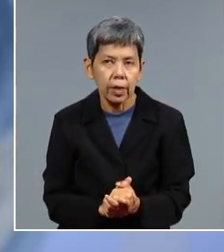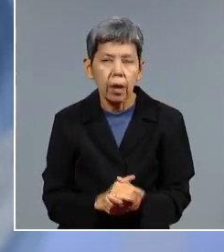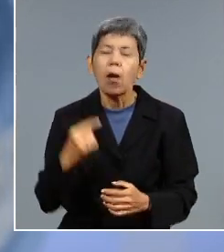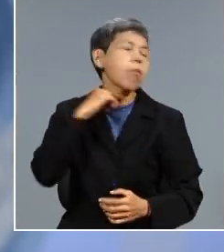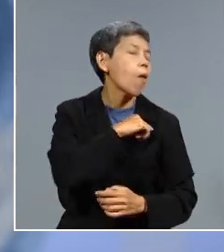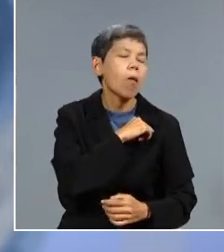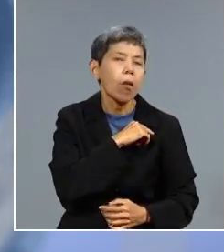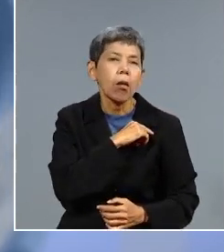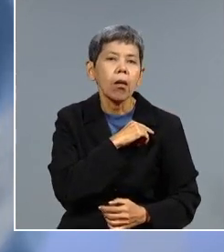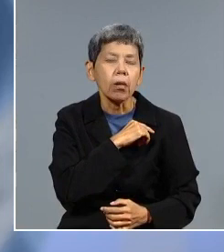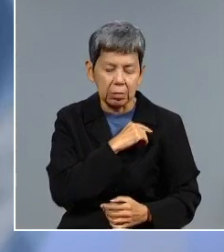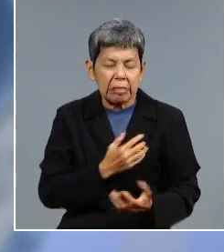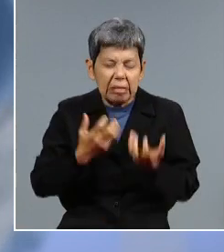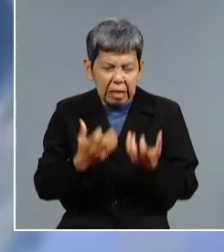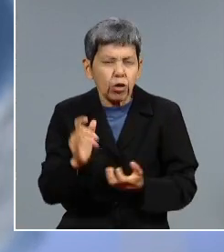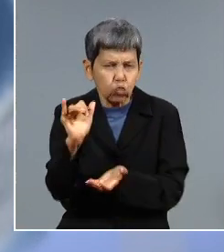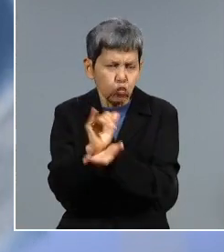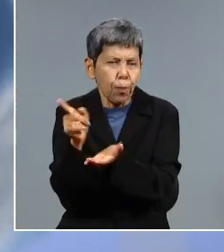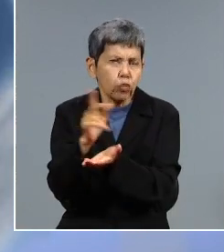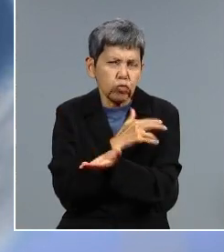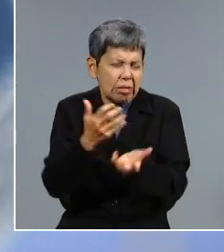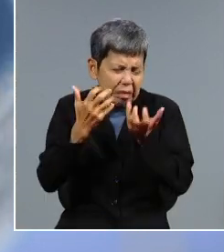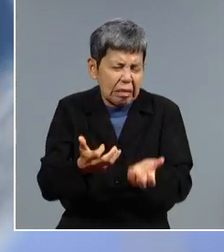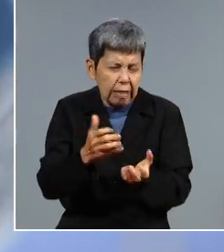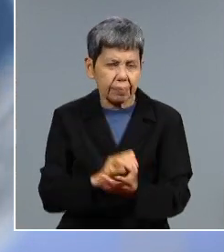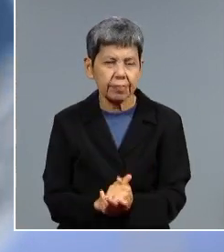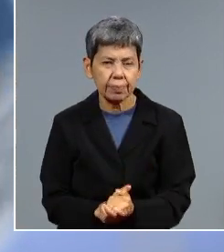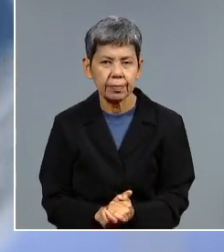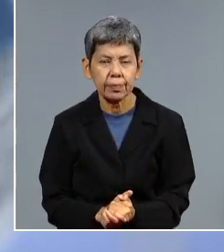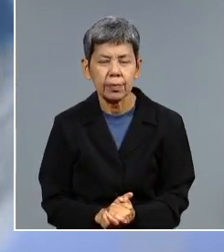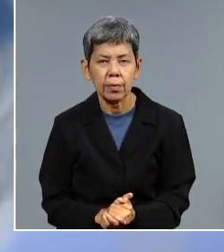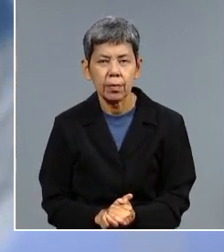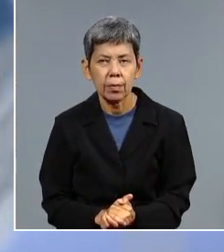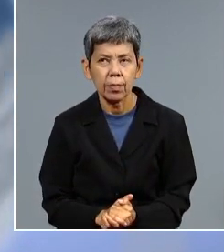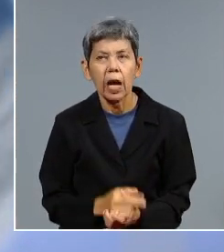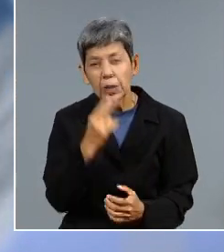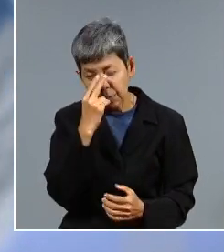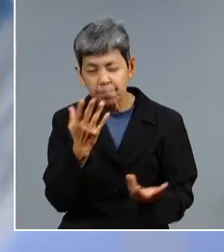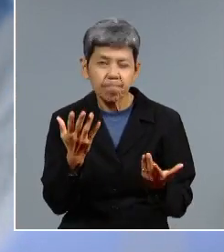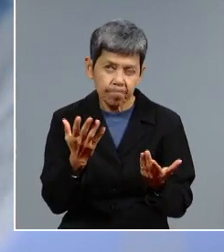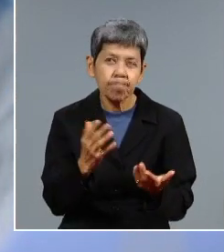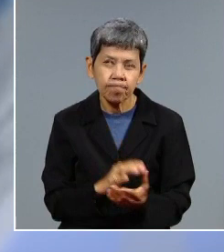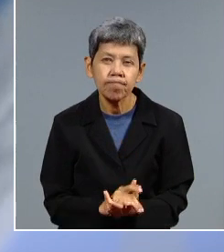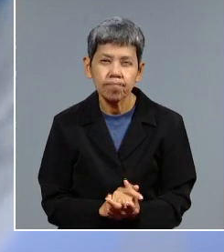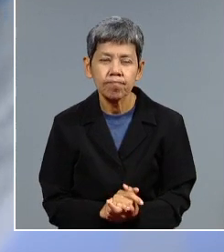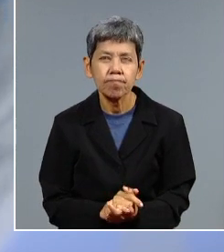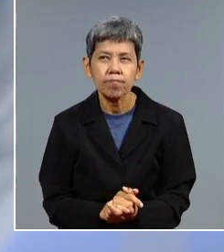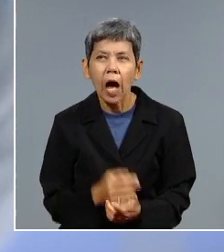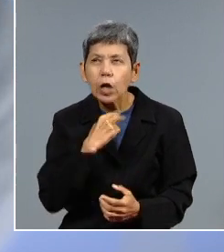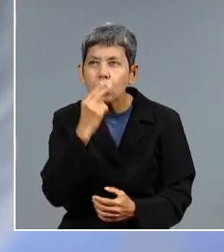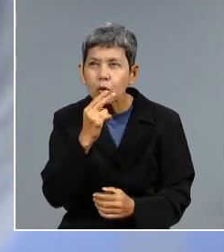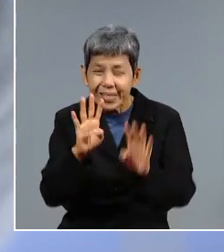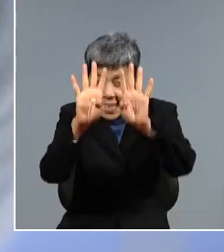ตัดเขาหลอกลมอาการสาหัสค่านี้เนี่ยนะครับก็เป็นประเด็นนะฮะนี้เนี่ย